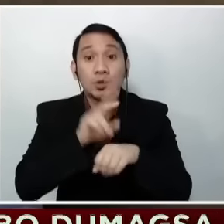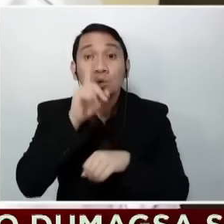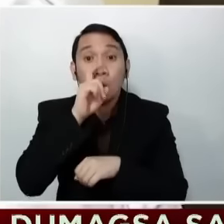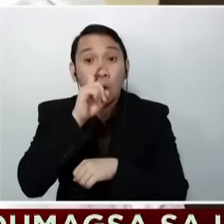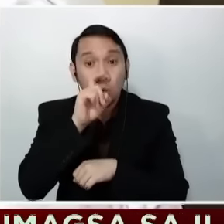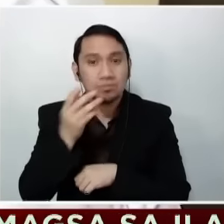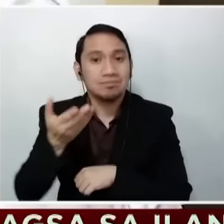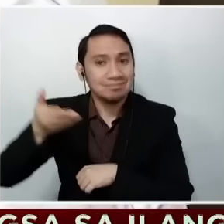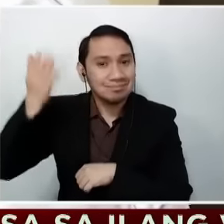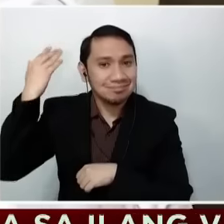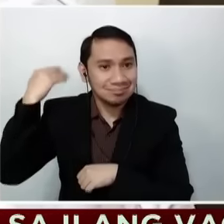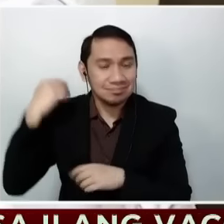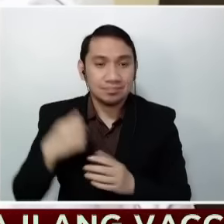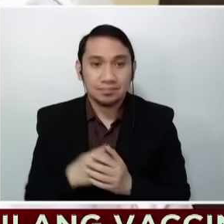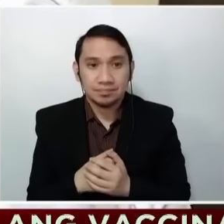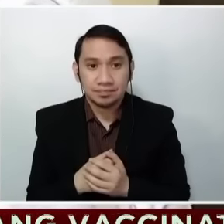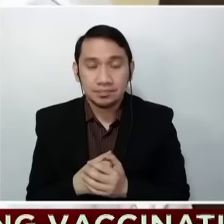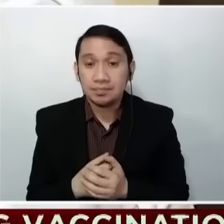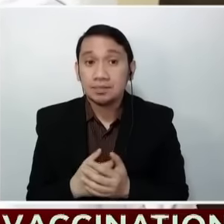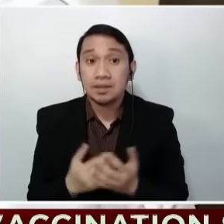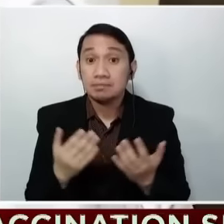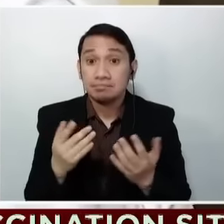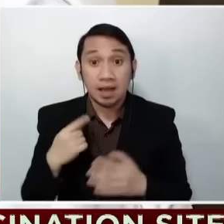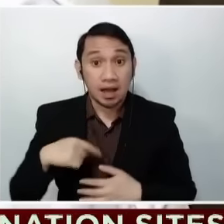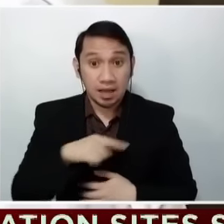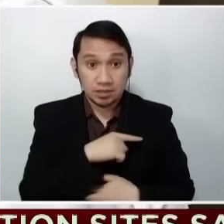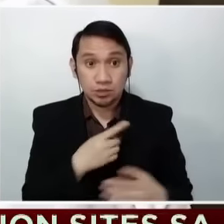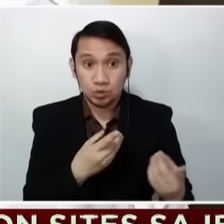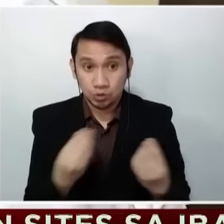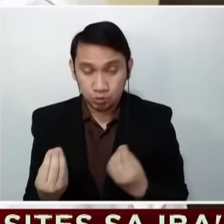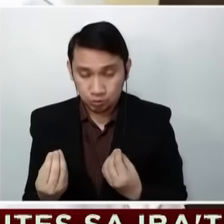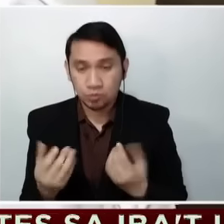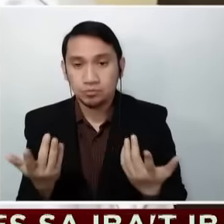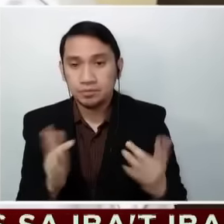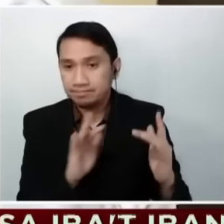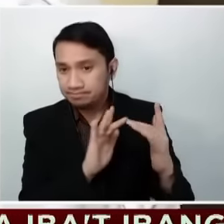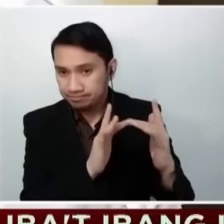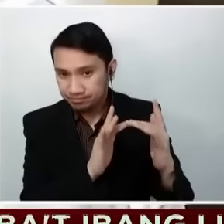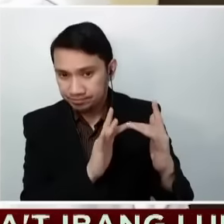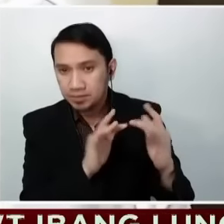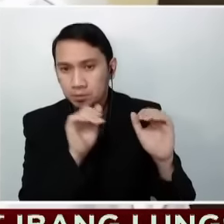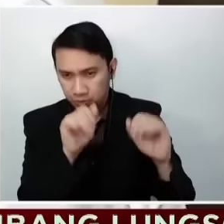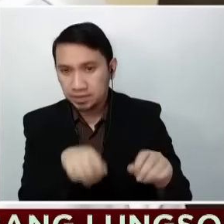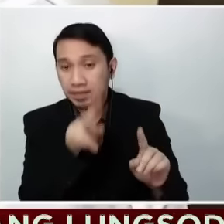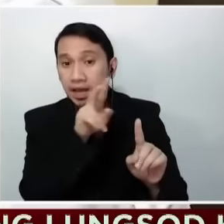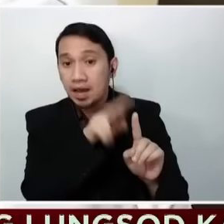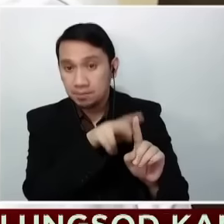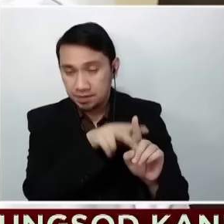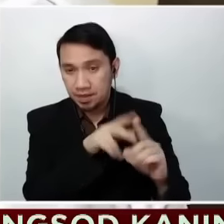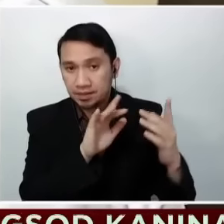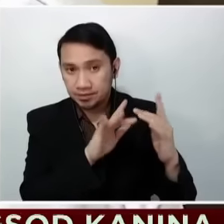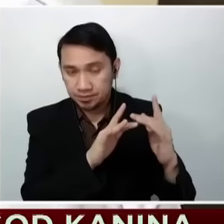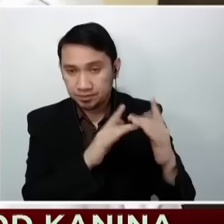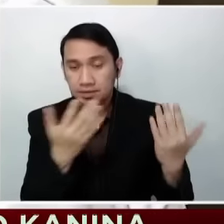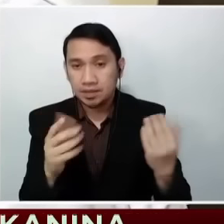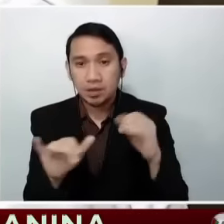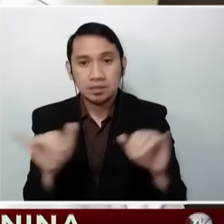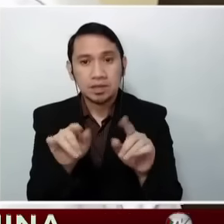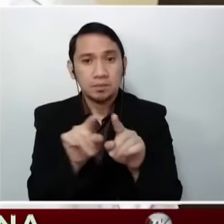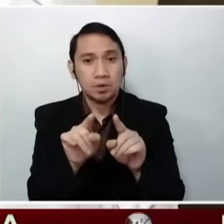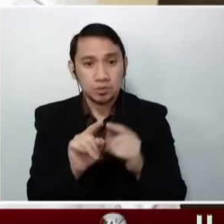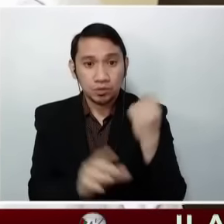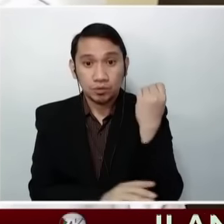pass. Actually, kami po kasi ginawa namin online, Google Docs, nakakapag-apply po. Ang mga condominiums, ganun din po.